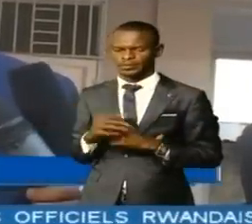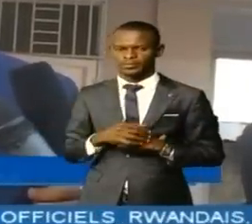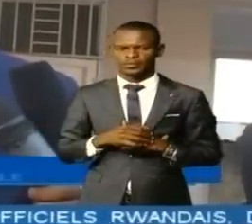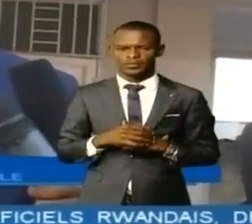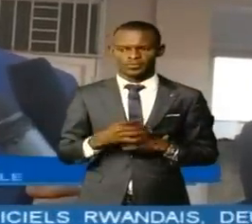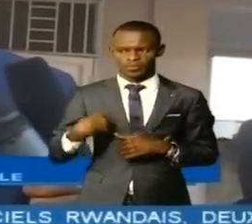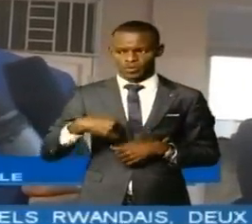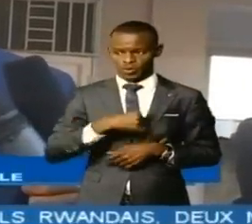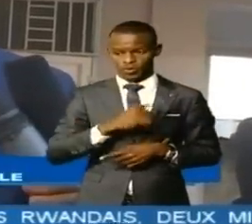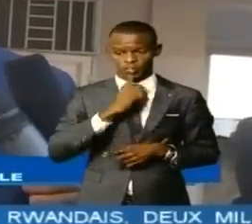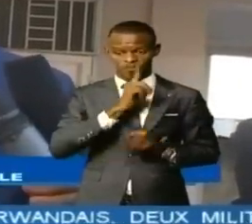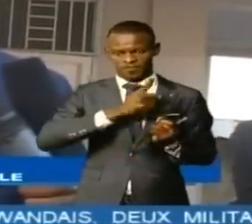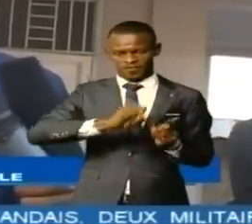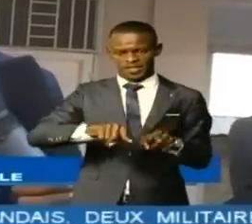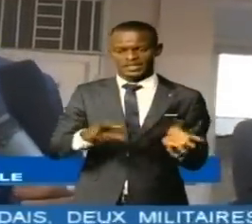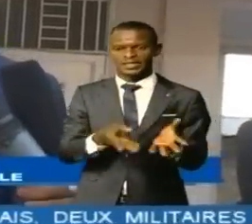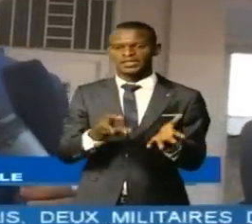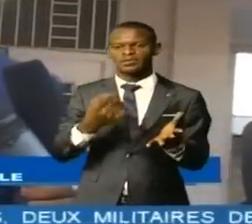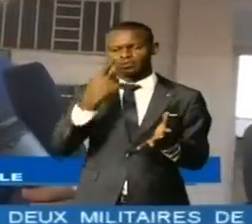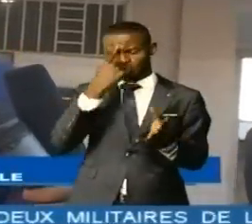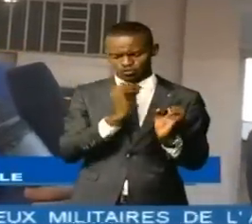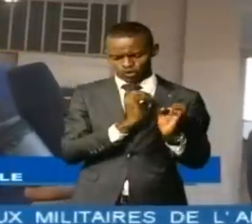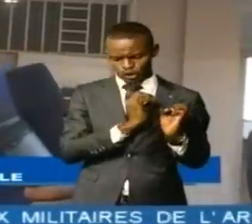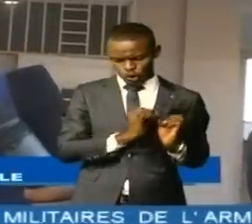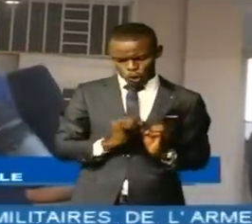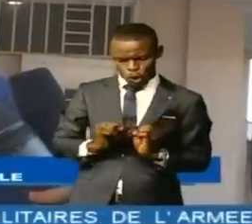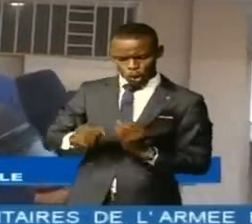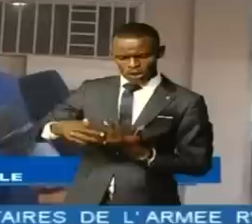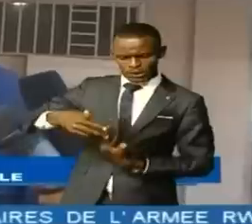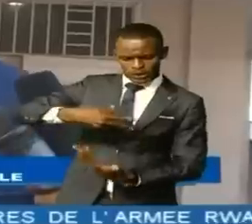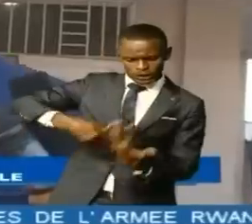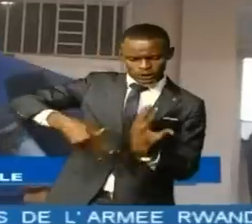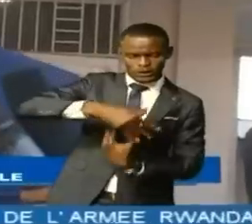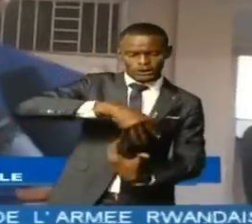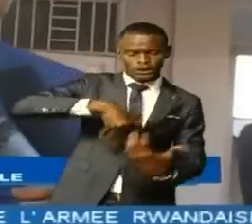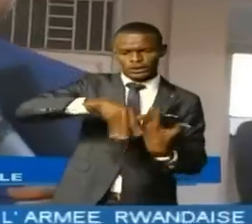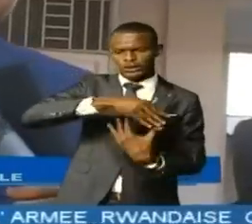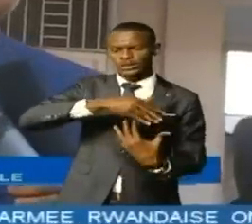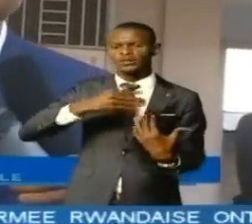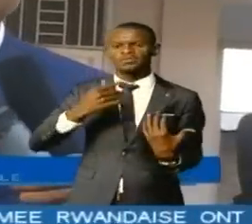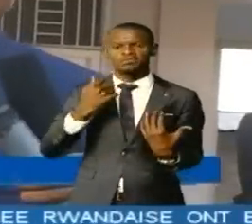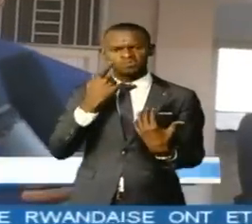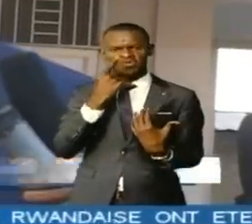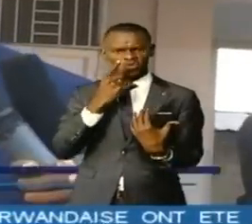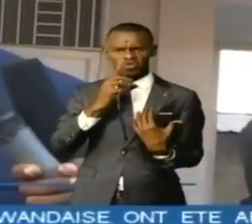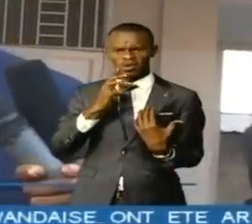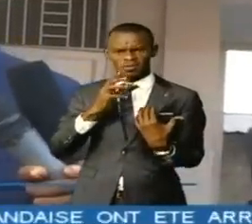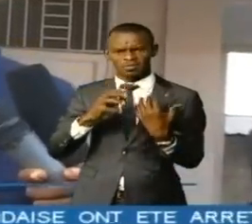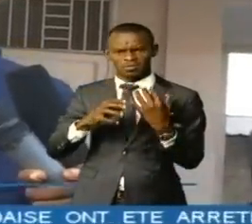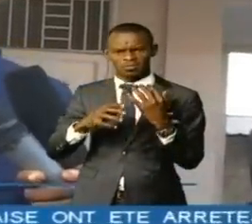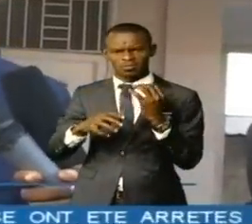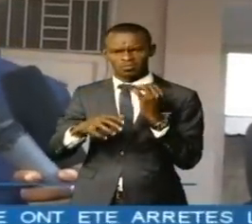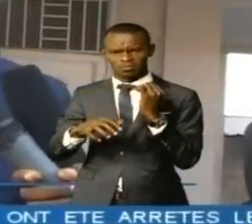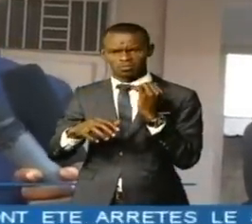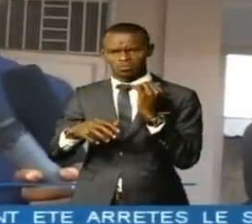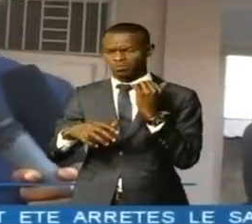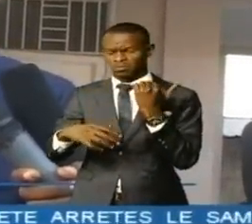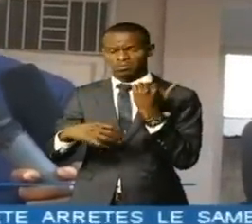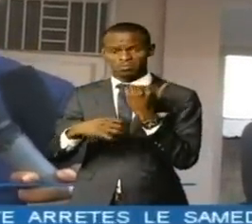fait. Au moment où nous parlons, il y a certaines personnalités du monde de la presse qui viennent